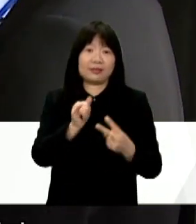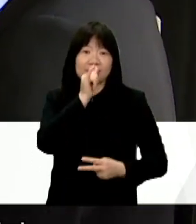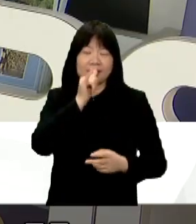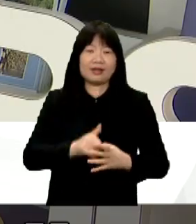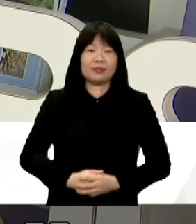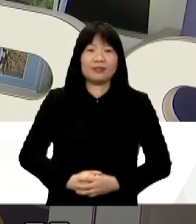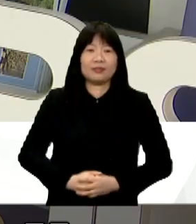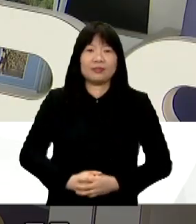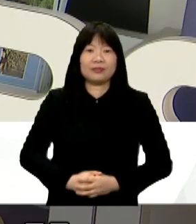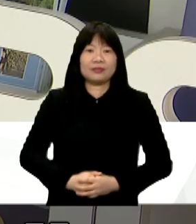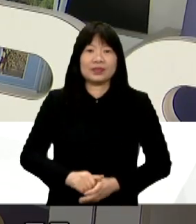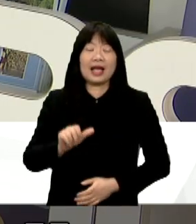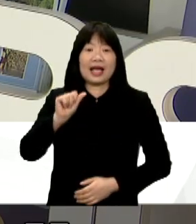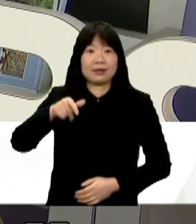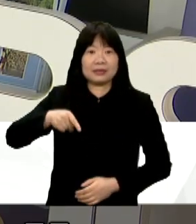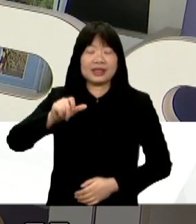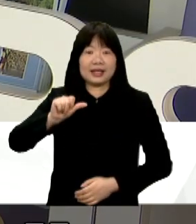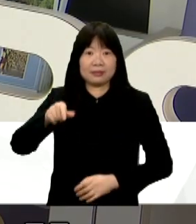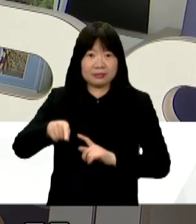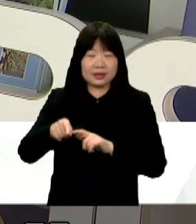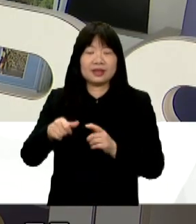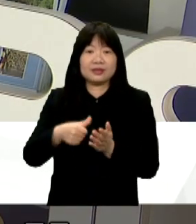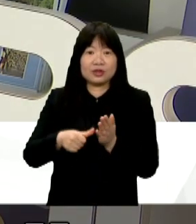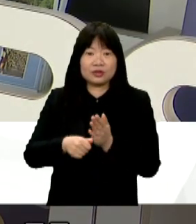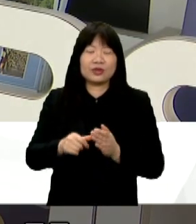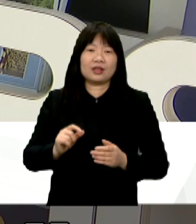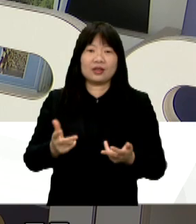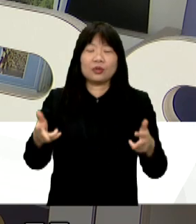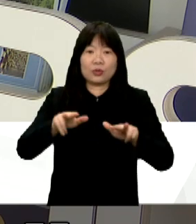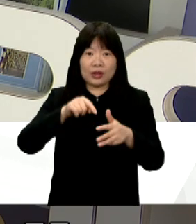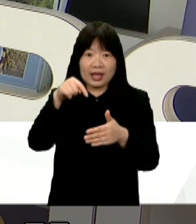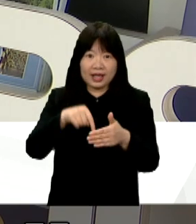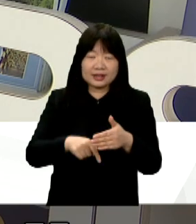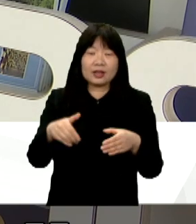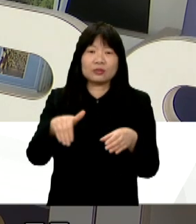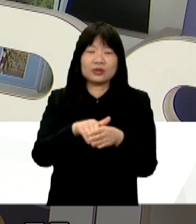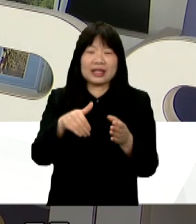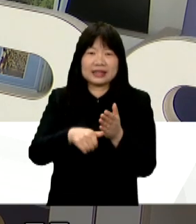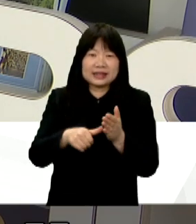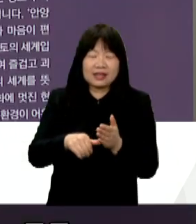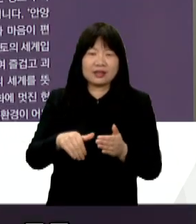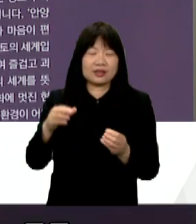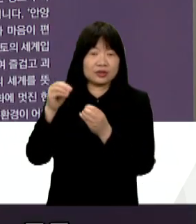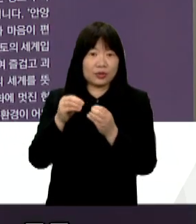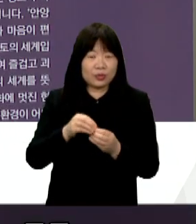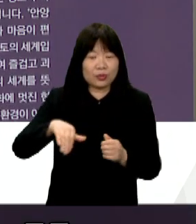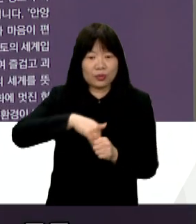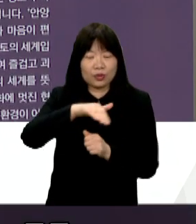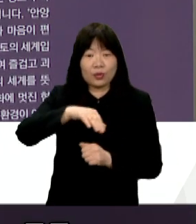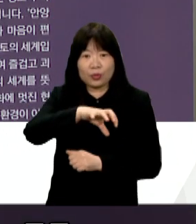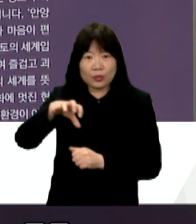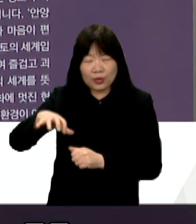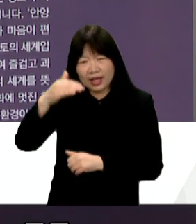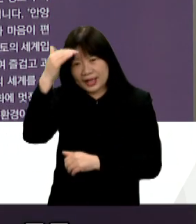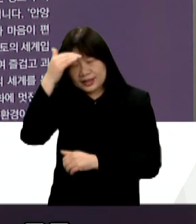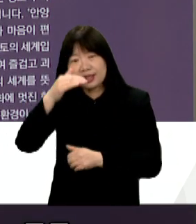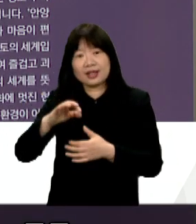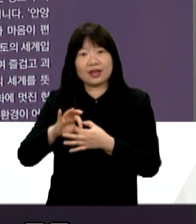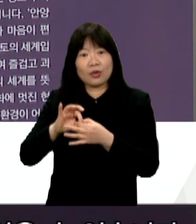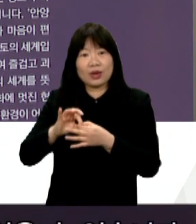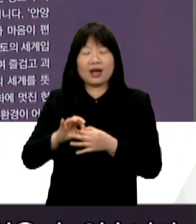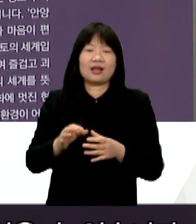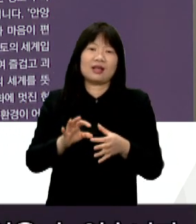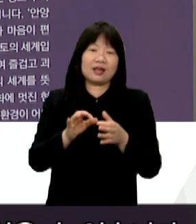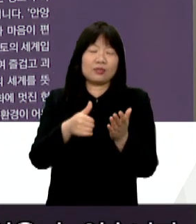있습니다. 센터에는 APAP 작품을 비롯한 예술공원 내 문화재와 전통 사찰, 전시 관람 시설 안내는